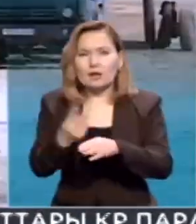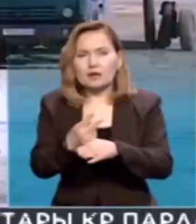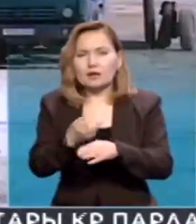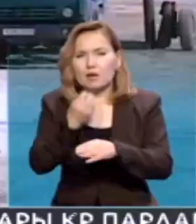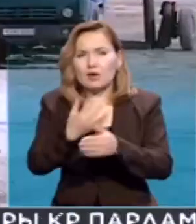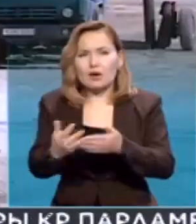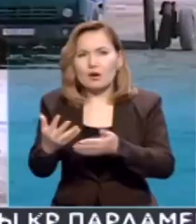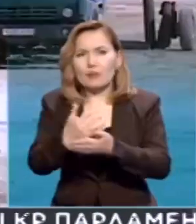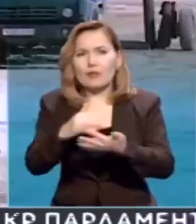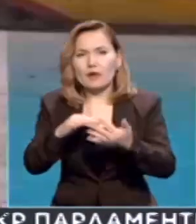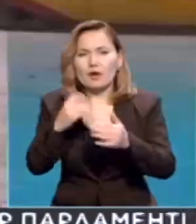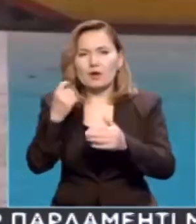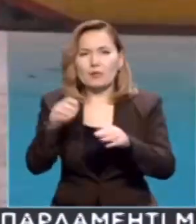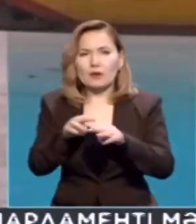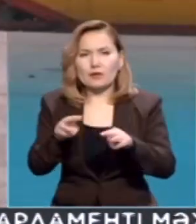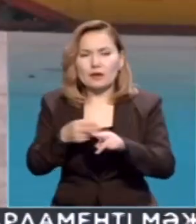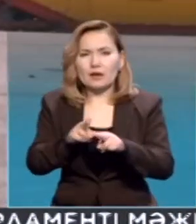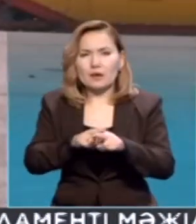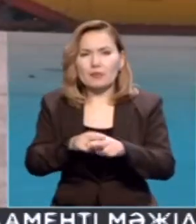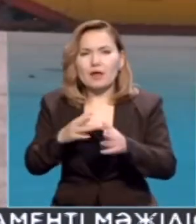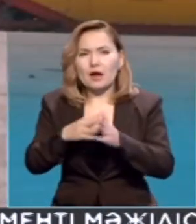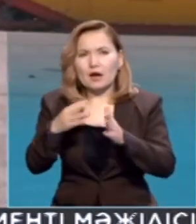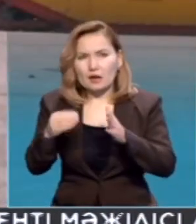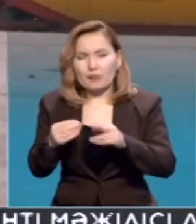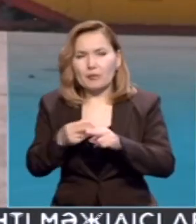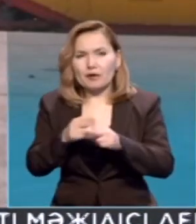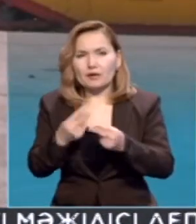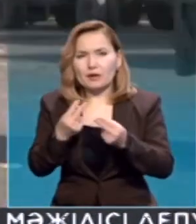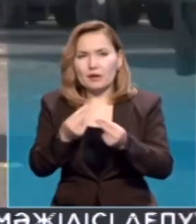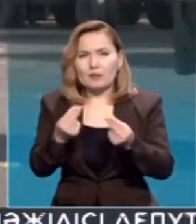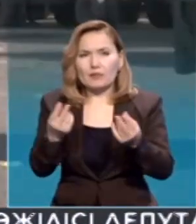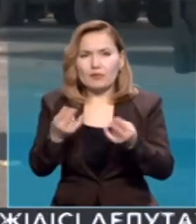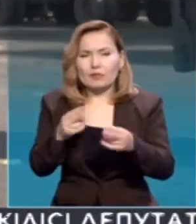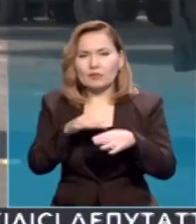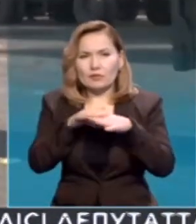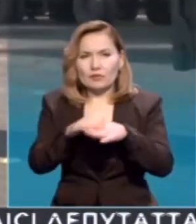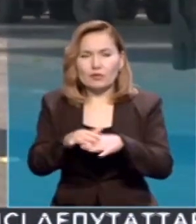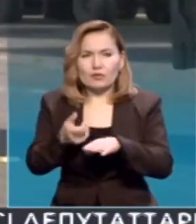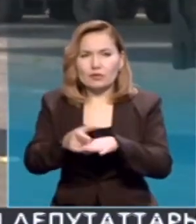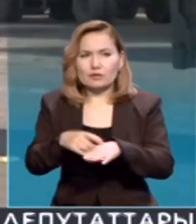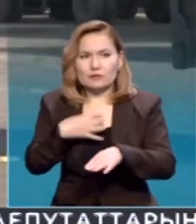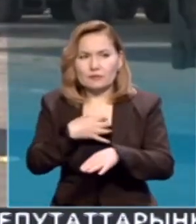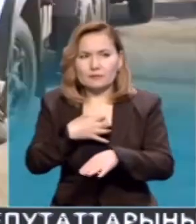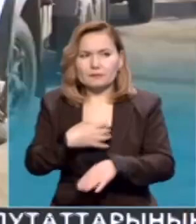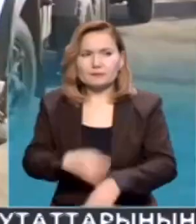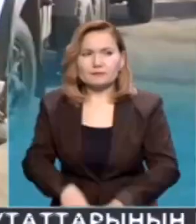береді. Ауыл шаруашылығы министрлігі аналық қызылша тұқымына демеу қаржы бөлудің жолдарын енді